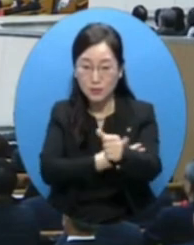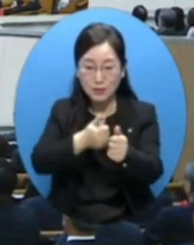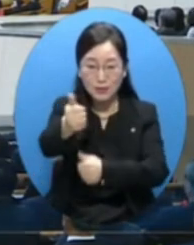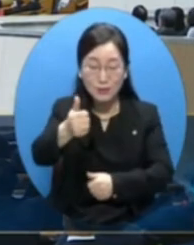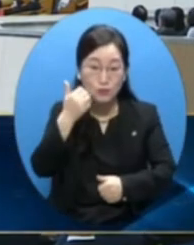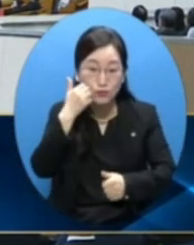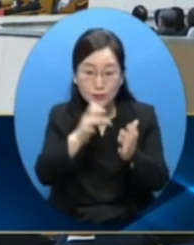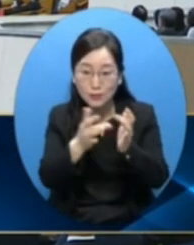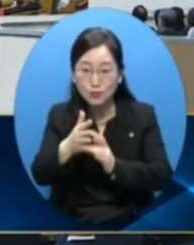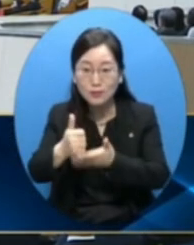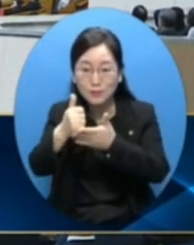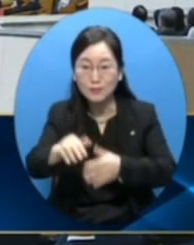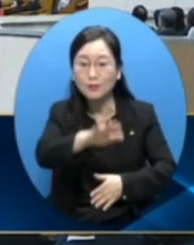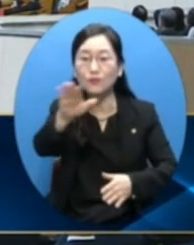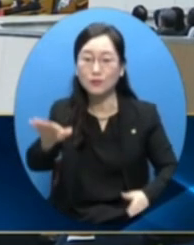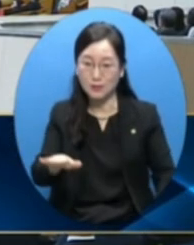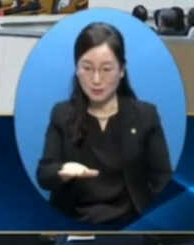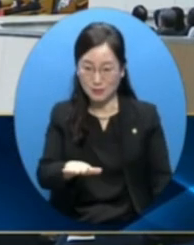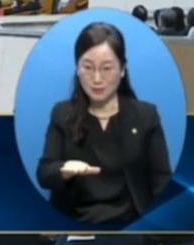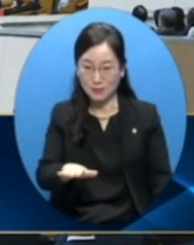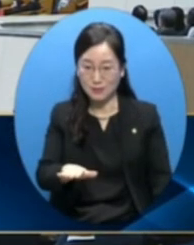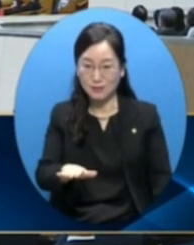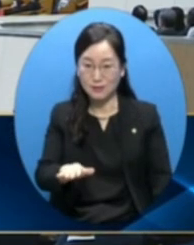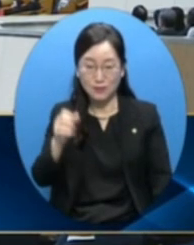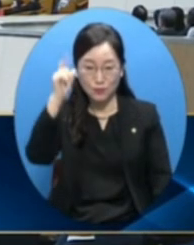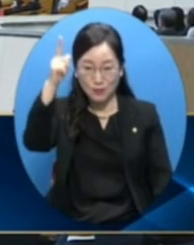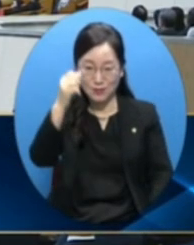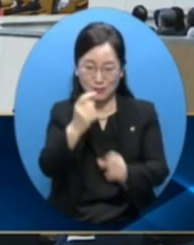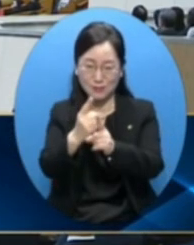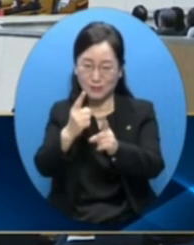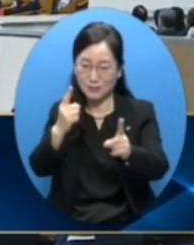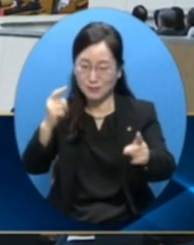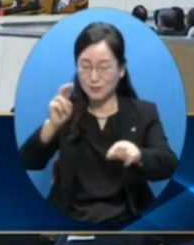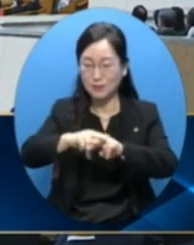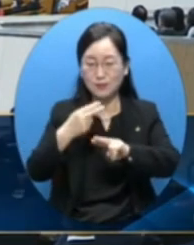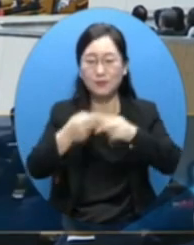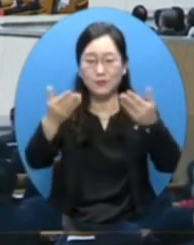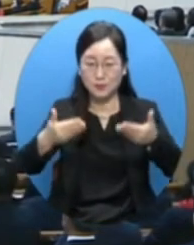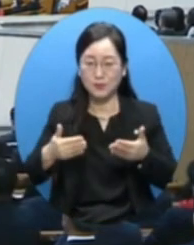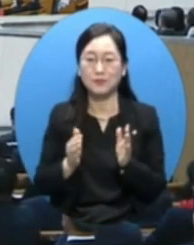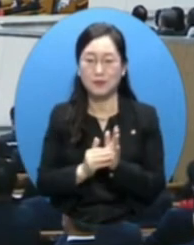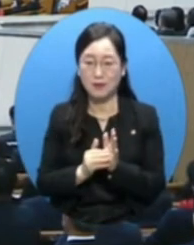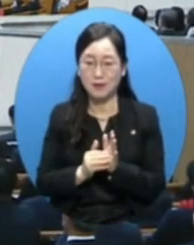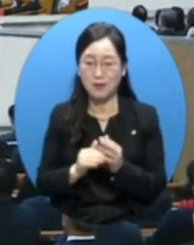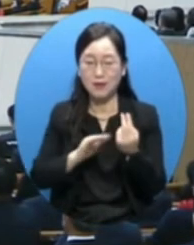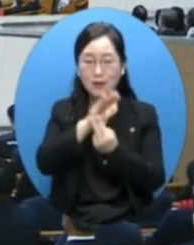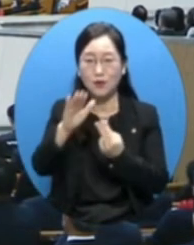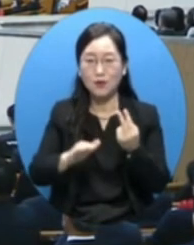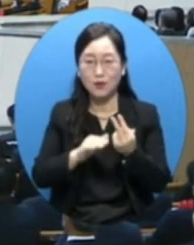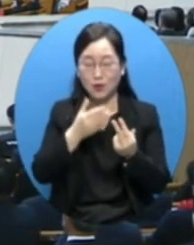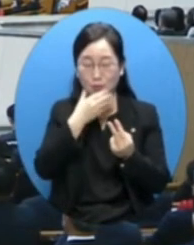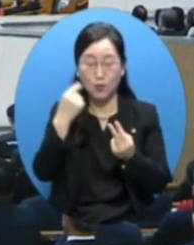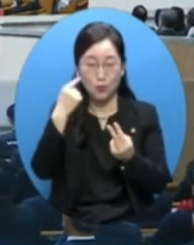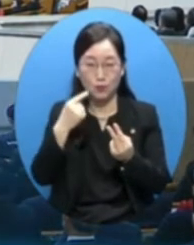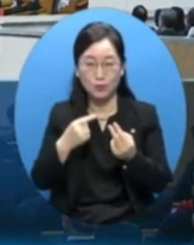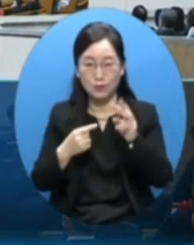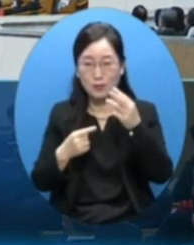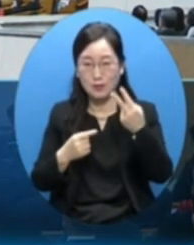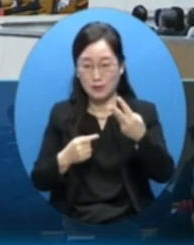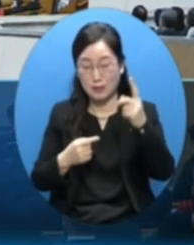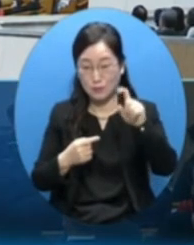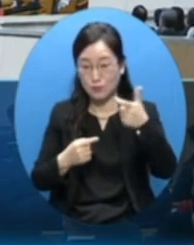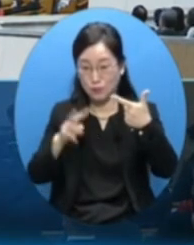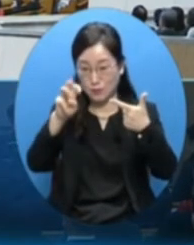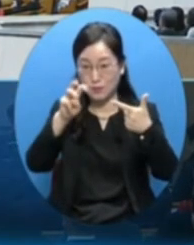예수님께서 우리에게 위대한 승리를 선물로 주시는 것입니다. 요한복음 10장 33절에 주님 선포하셨습니다.